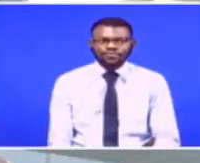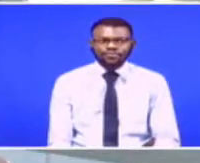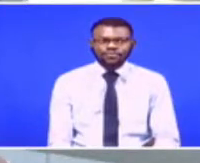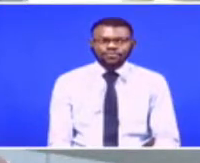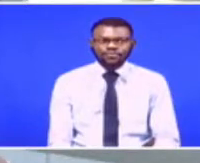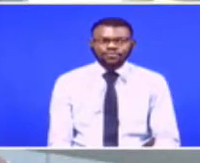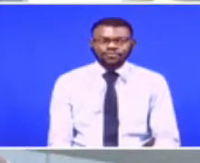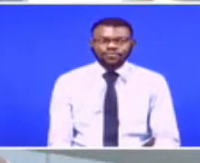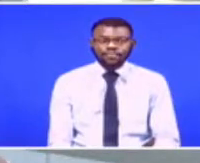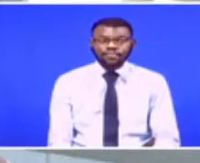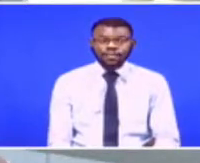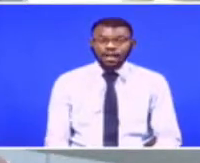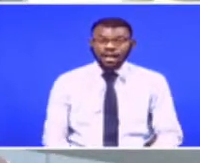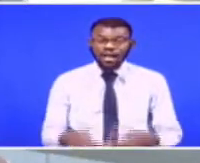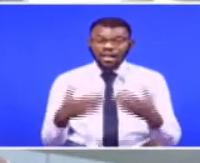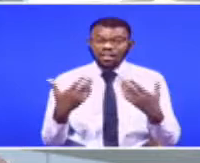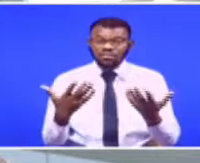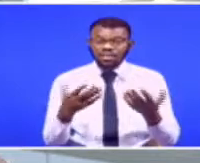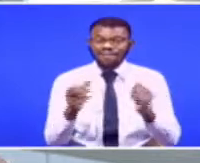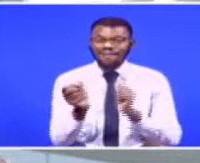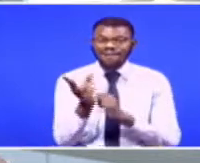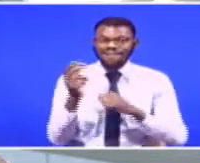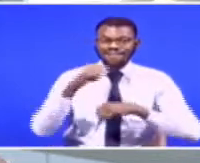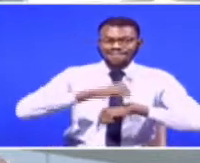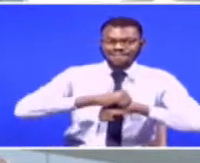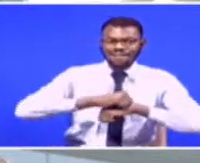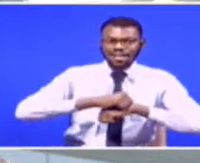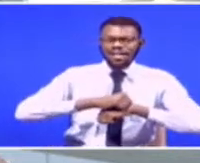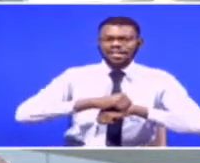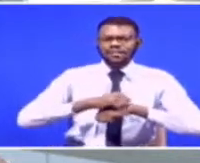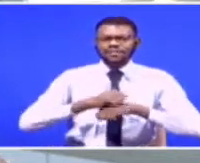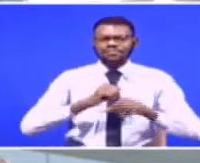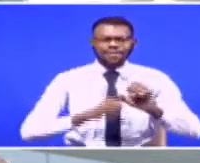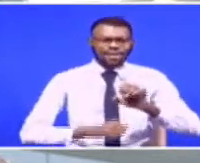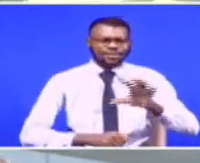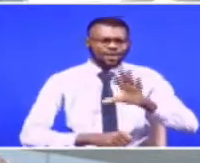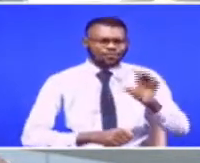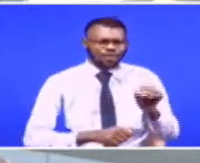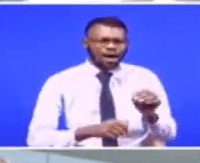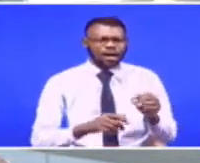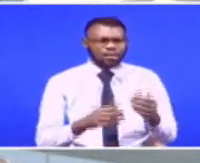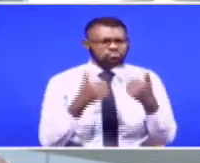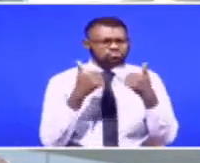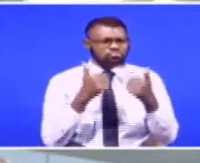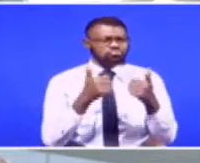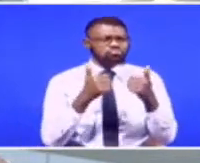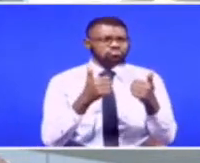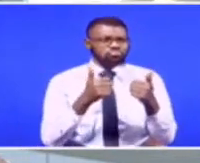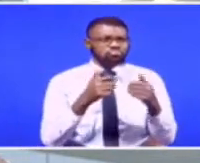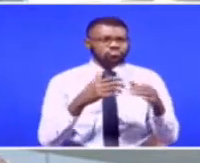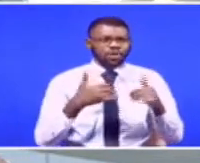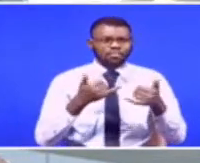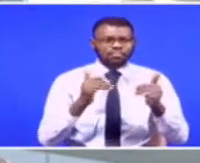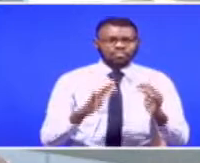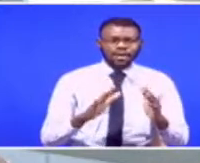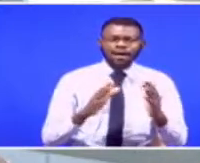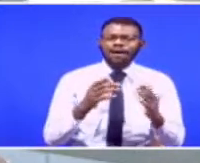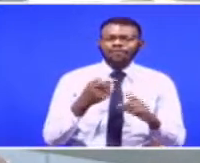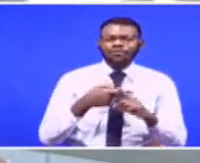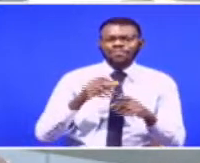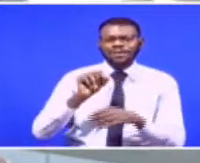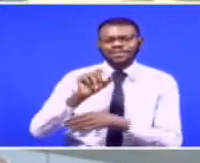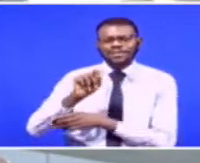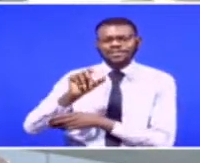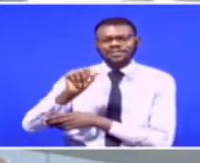Na baada ya kushamiri katika michezo ya shule za upili kitaifa na kanda ya Afrika Mashariki, mchezaji wa shule ya upili ya St.Anthony Boys,